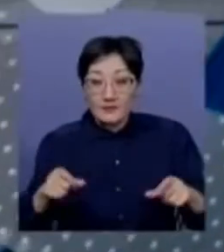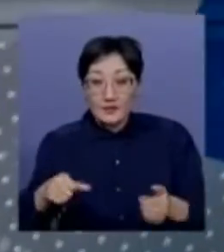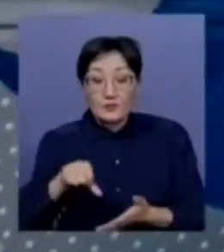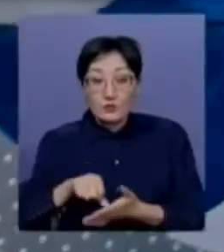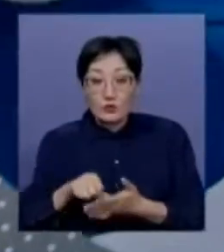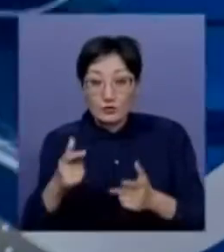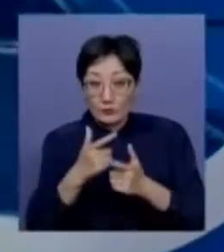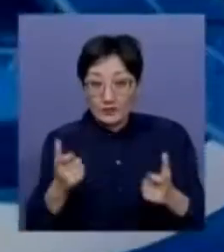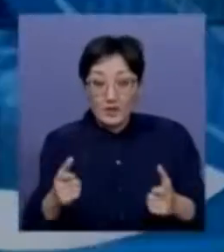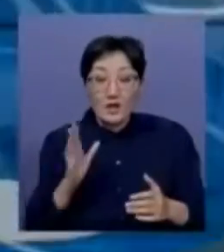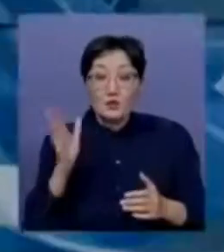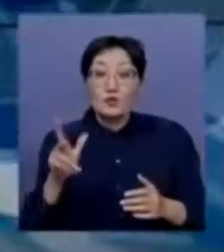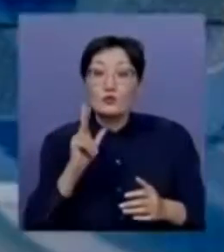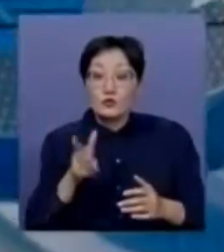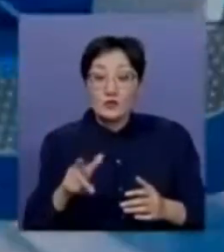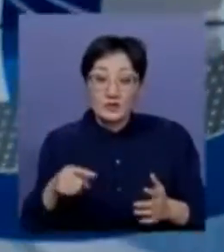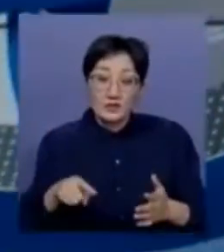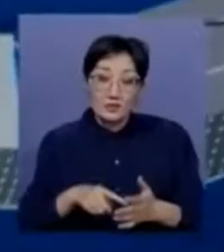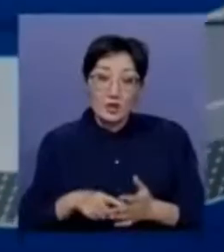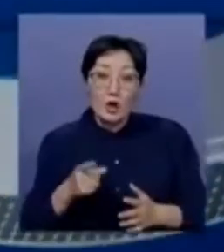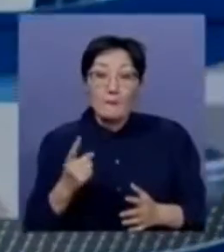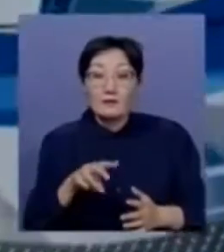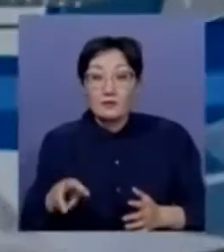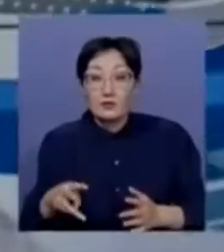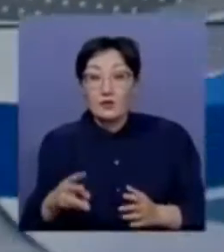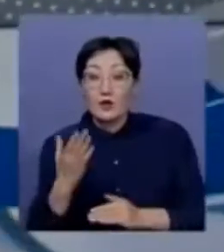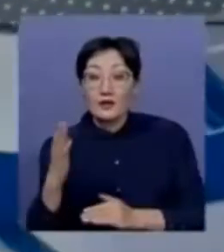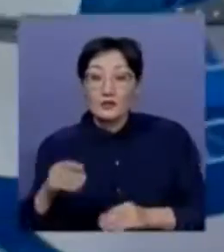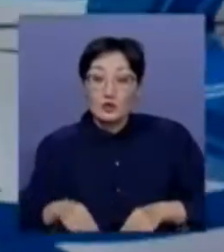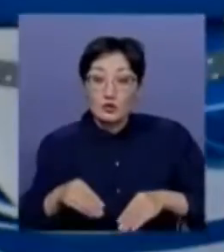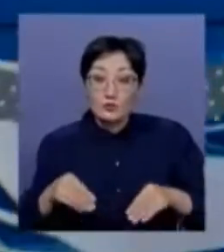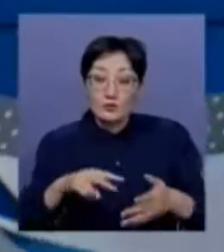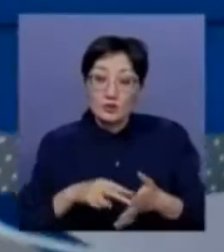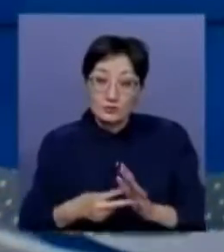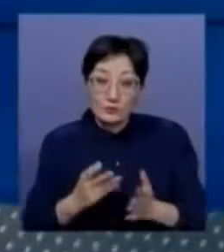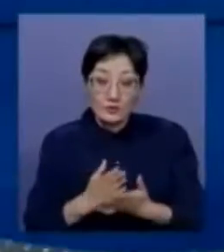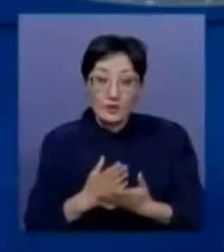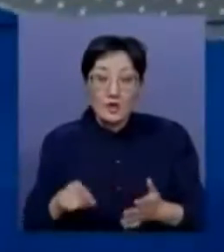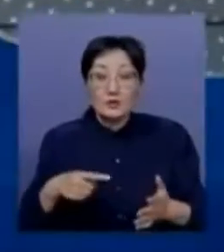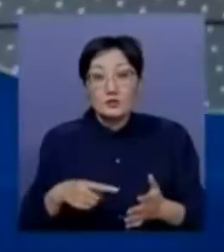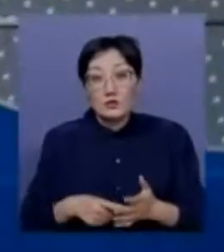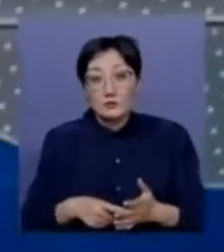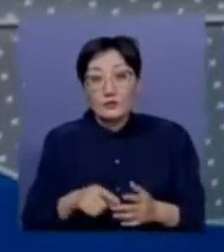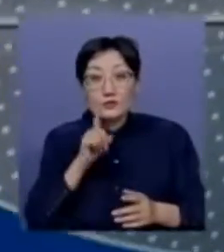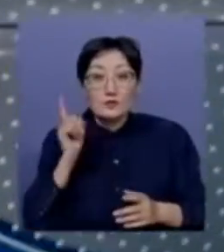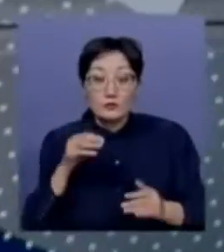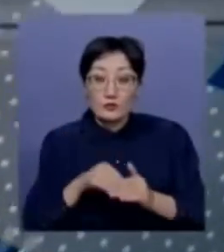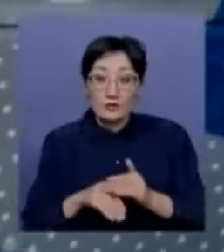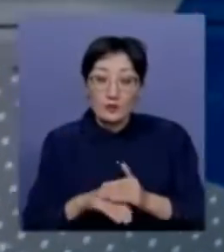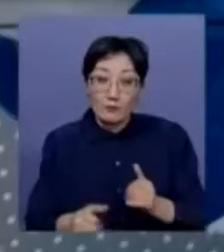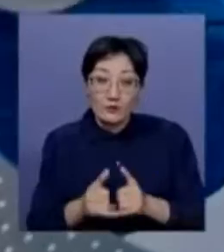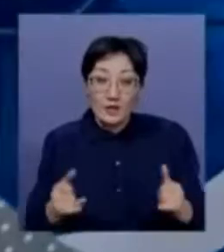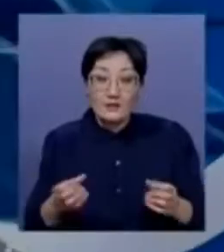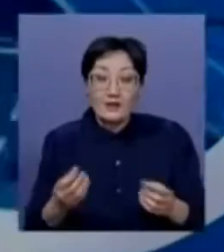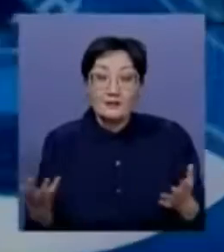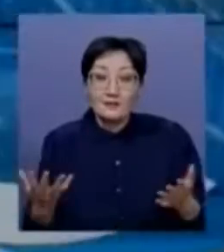хабарлады. Жалпы алдағы 3 жылда қалада 1 миллион жасыл желек егу жоспарланып отыр. Мегаполистегі жасыл қорды дамытуда тағы